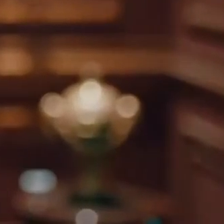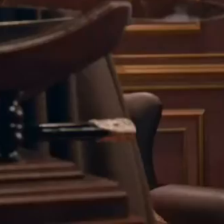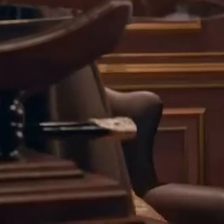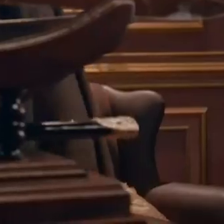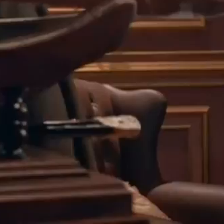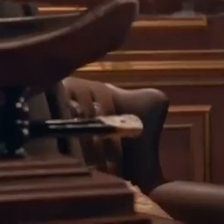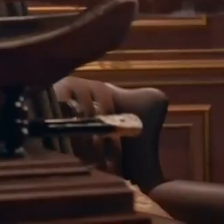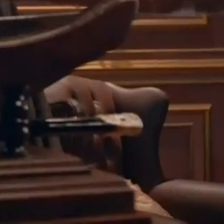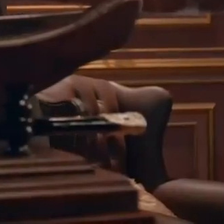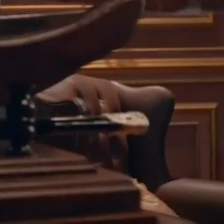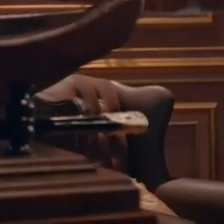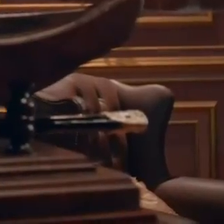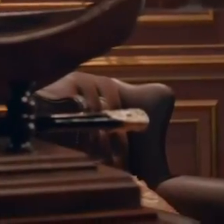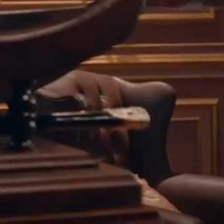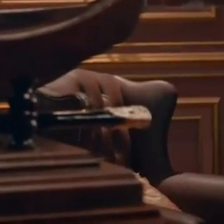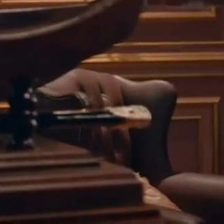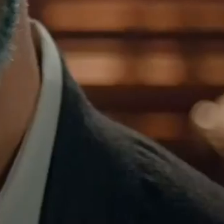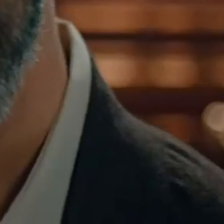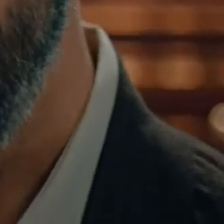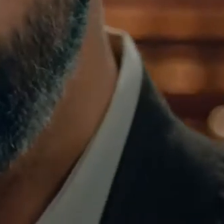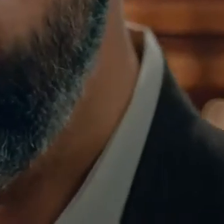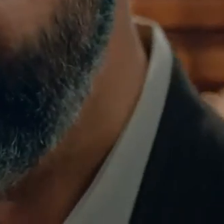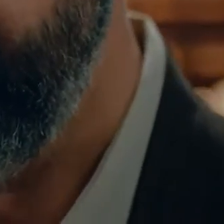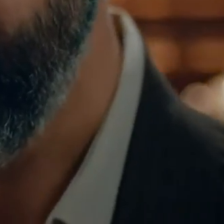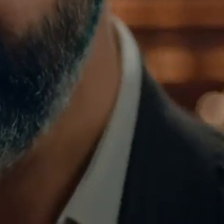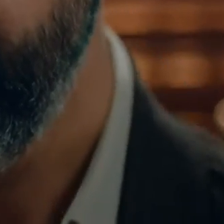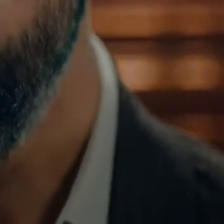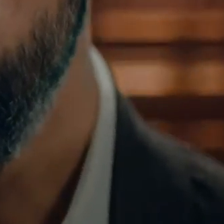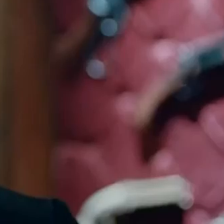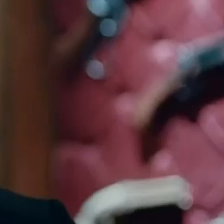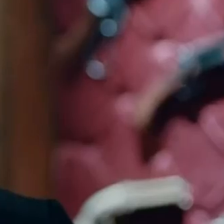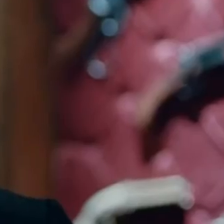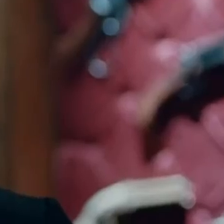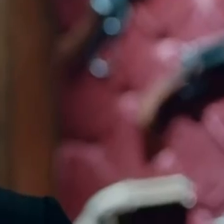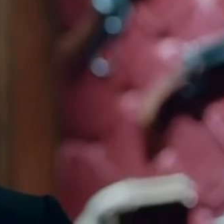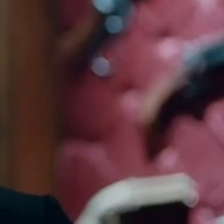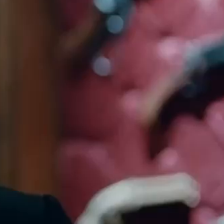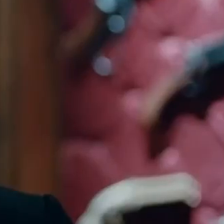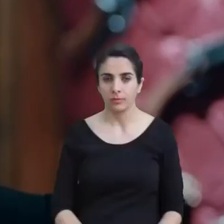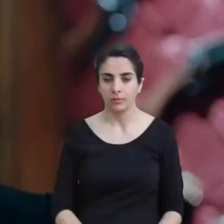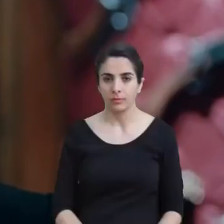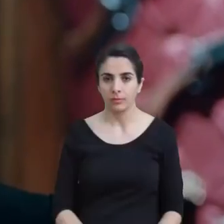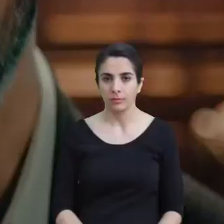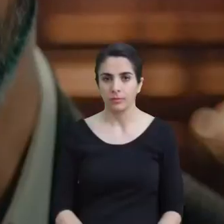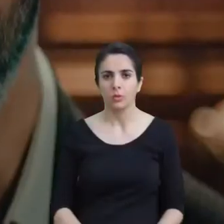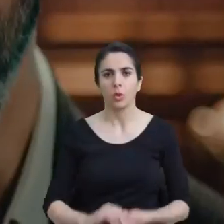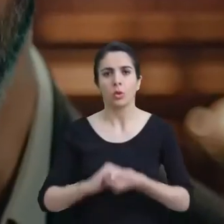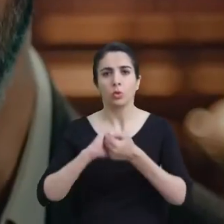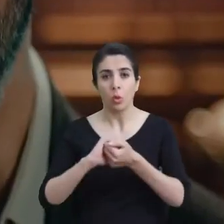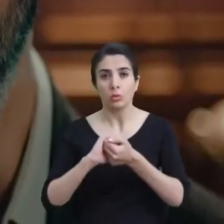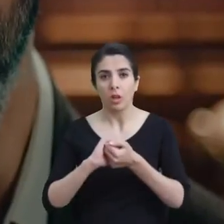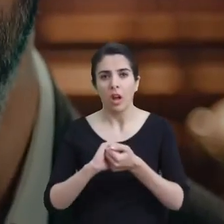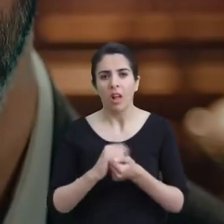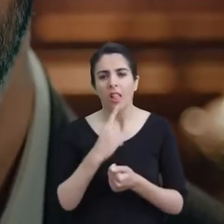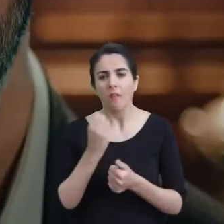Boris duraksadı. Kadı birkaç adımla sokuldu ona. Sertçe gözlerinin içine bakıyor. Dostlukta